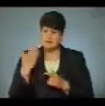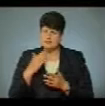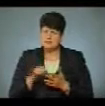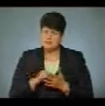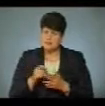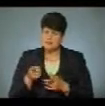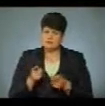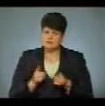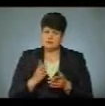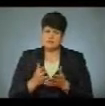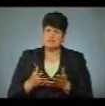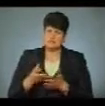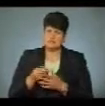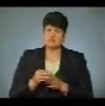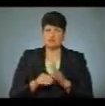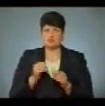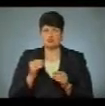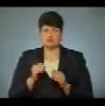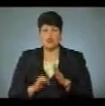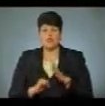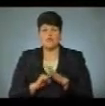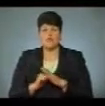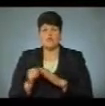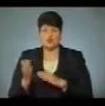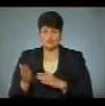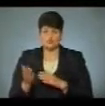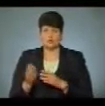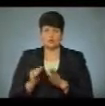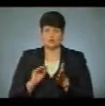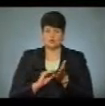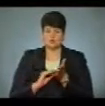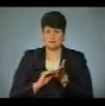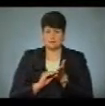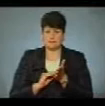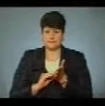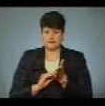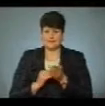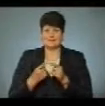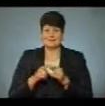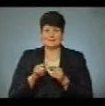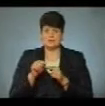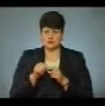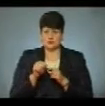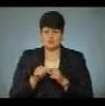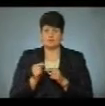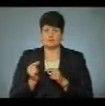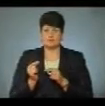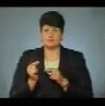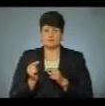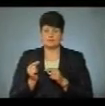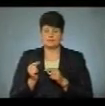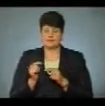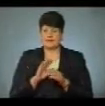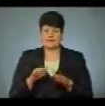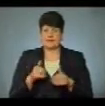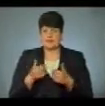є справді проплачений з виборчого фонду, оскільки нанесення таких вихідних даних в такий спосіб